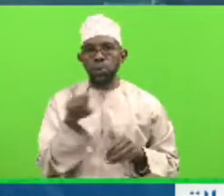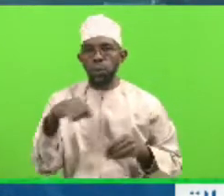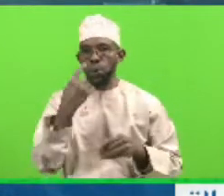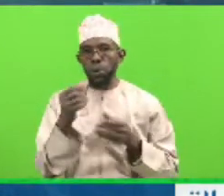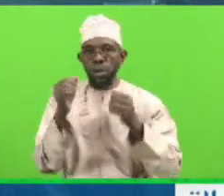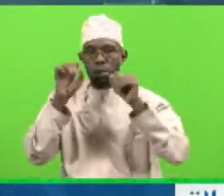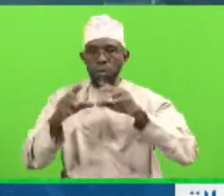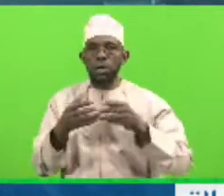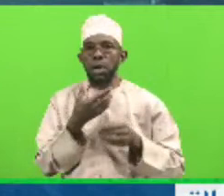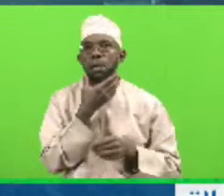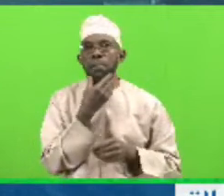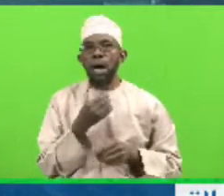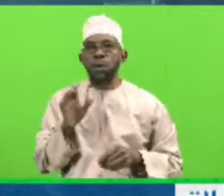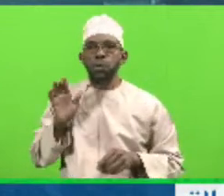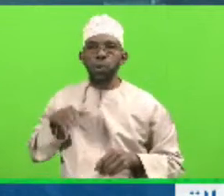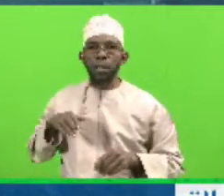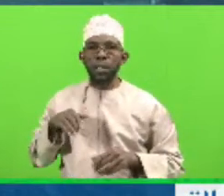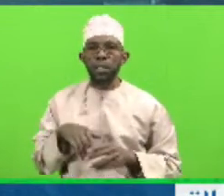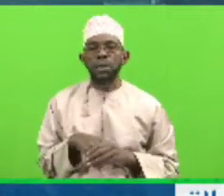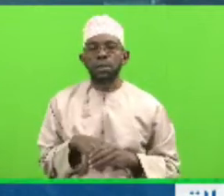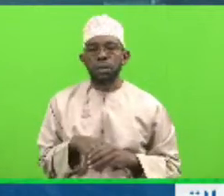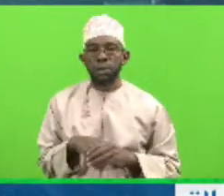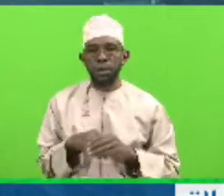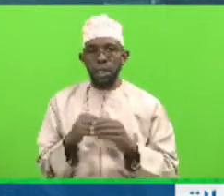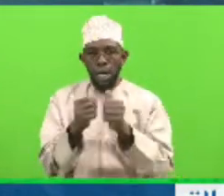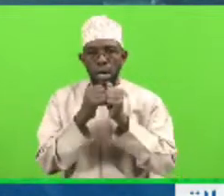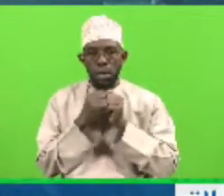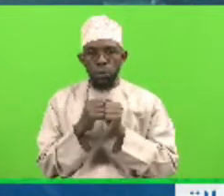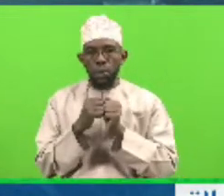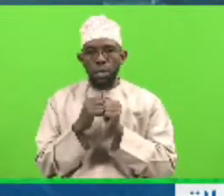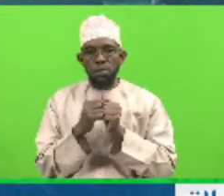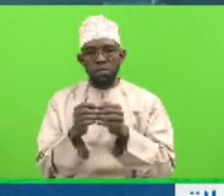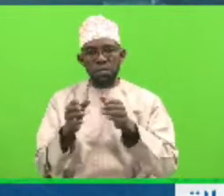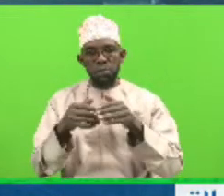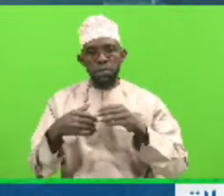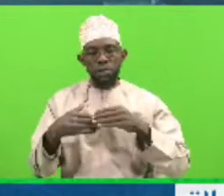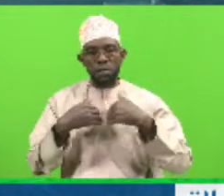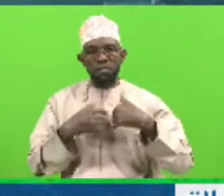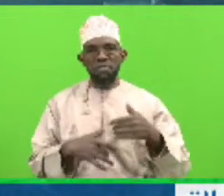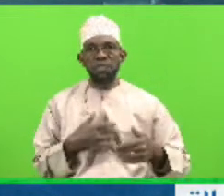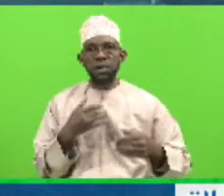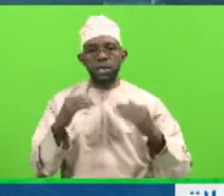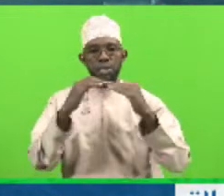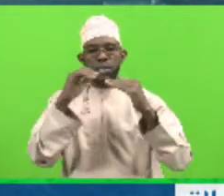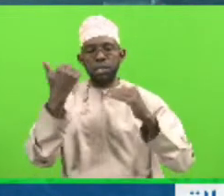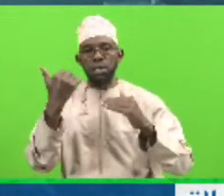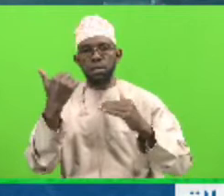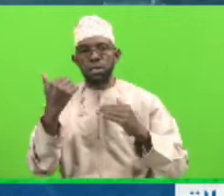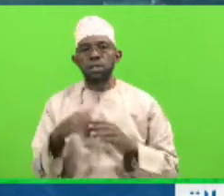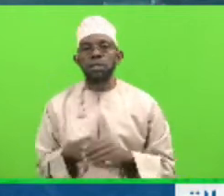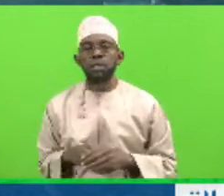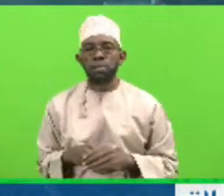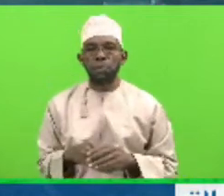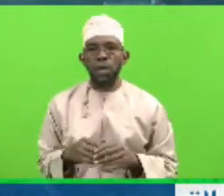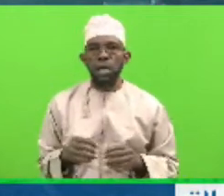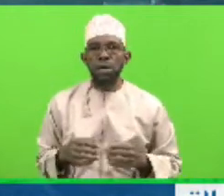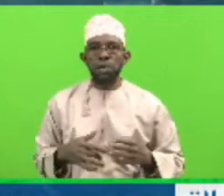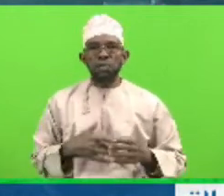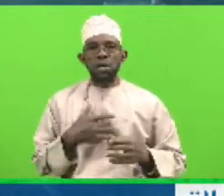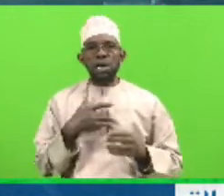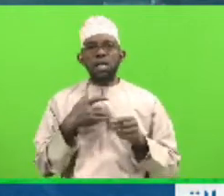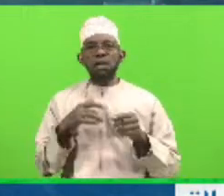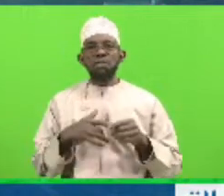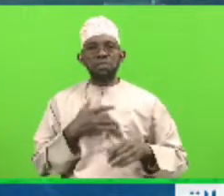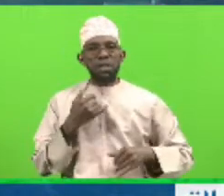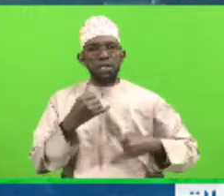زواج الرجل بامرأة يتعفف بها وتتعفف به ويسكن إليها وتسكن